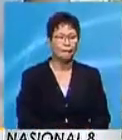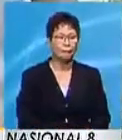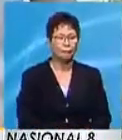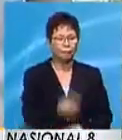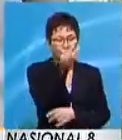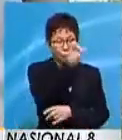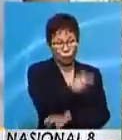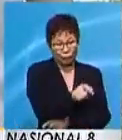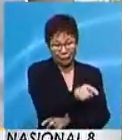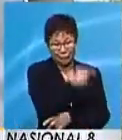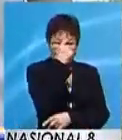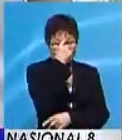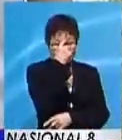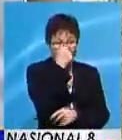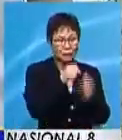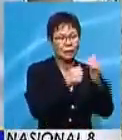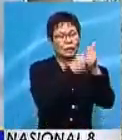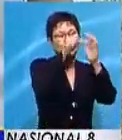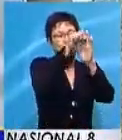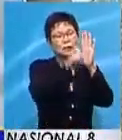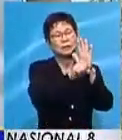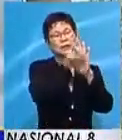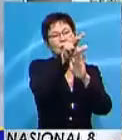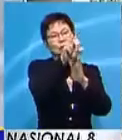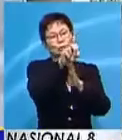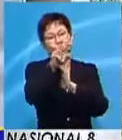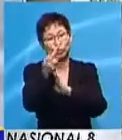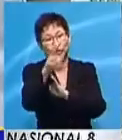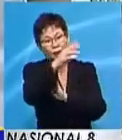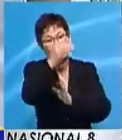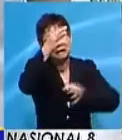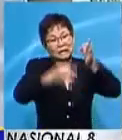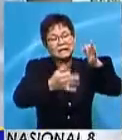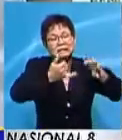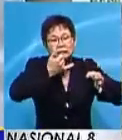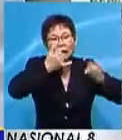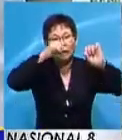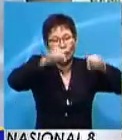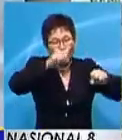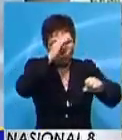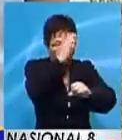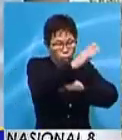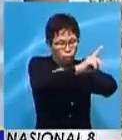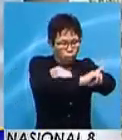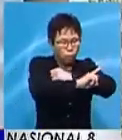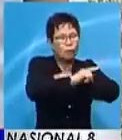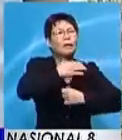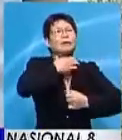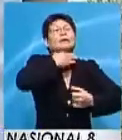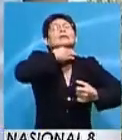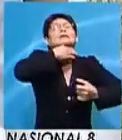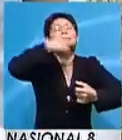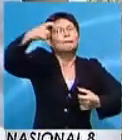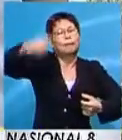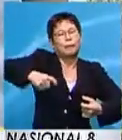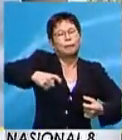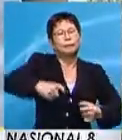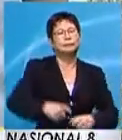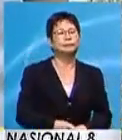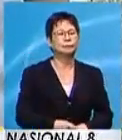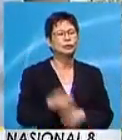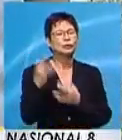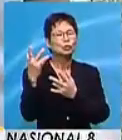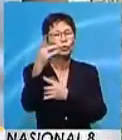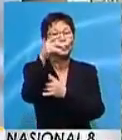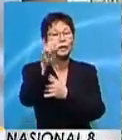Tertuduh didakwa mengikut Seksyen 302 Kanun Kesiasaan dan jika sabit kesalahan boleh dikenakan hukuman gantung mandatori. Sementara